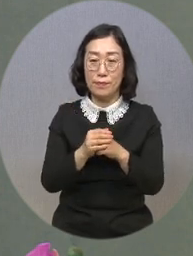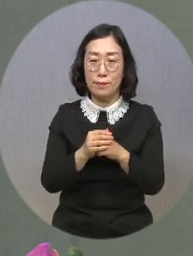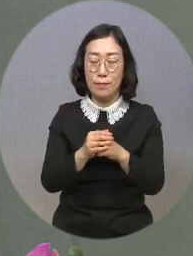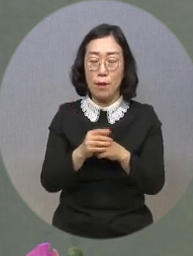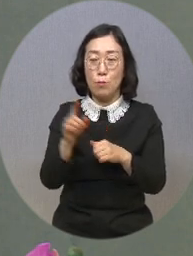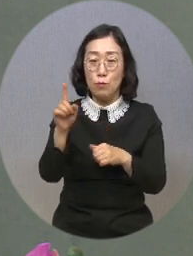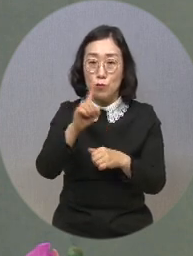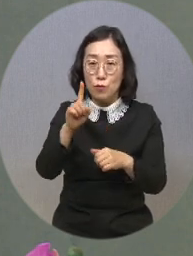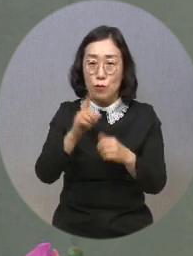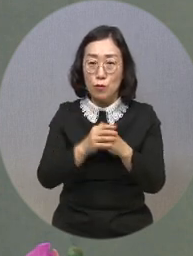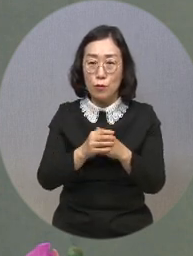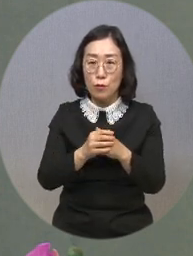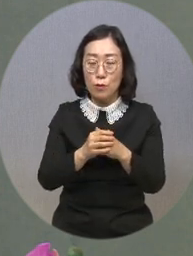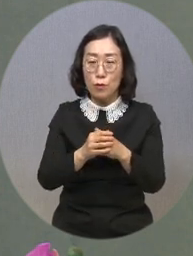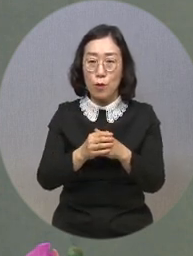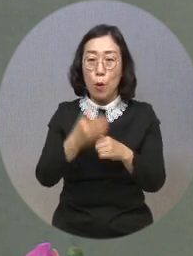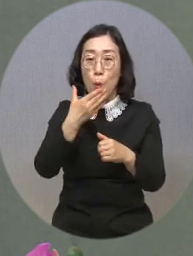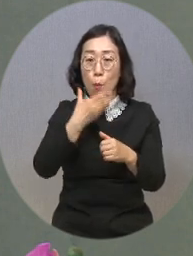무슨